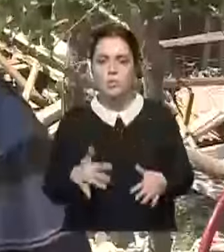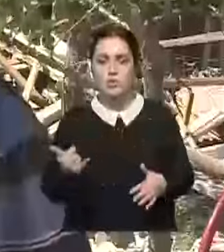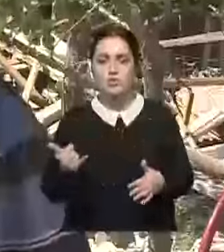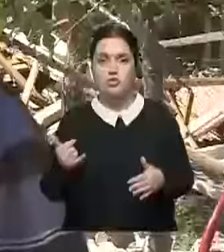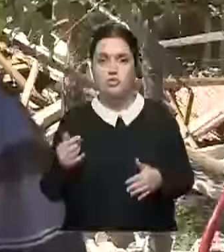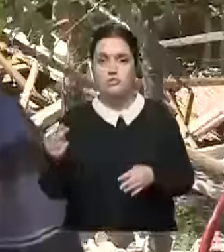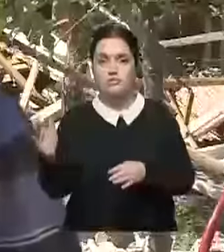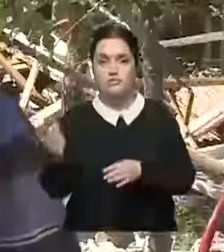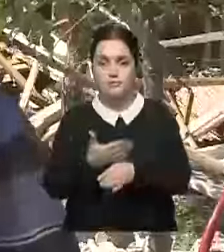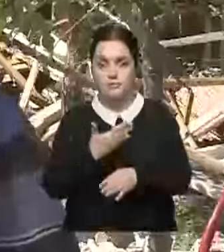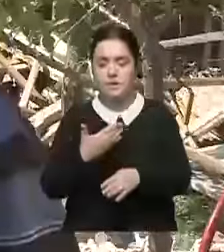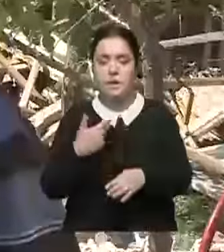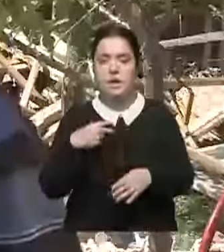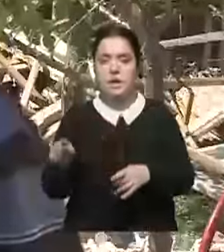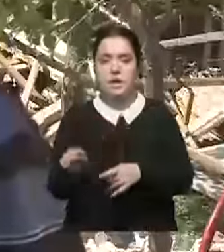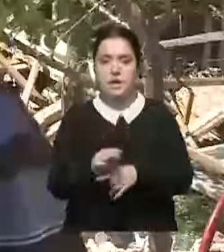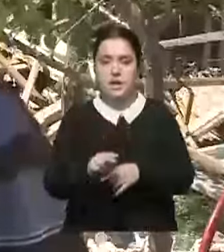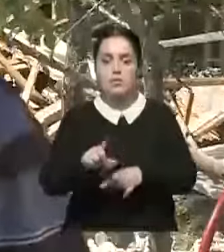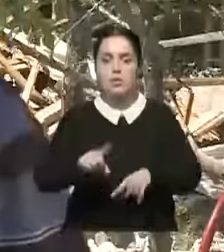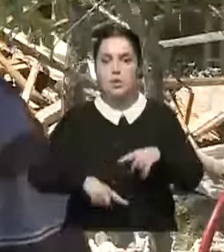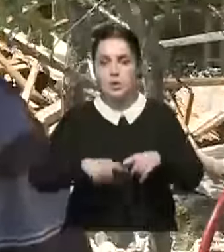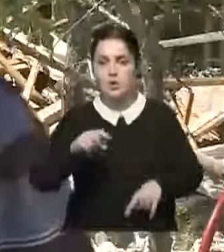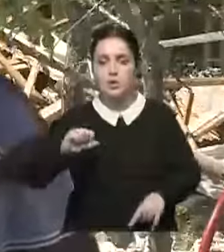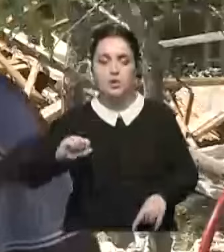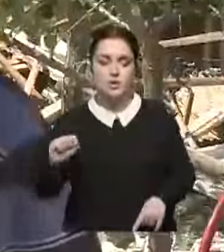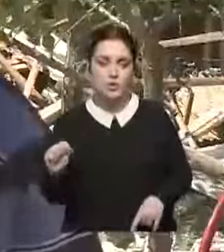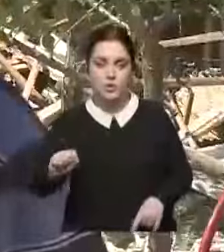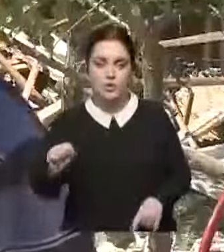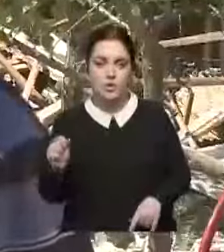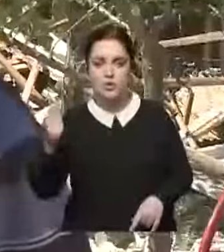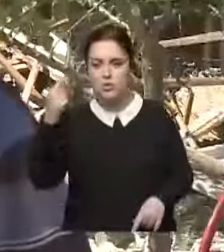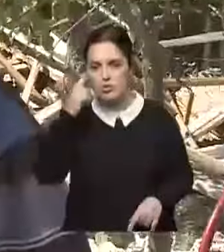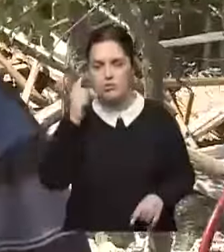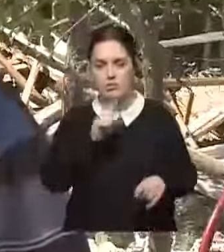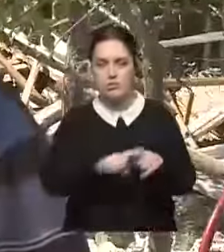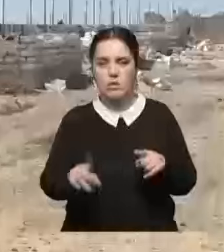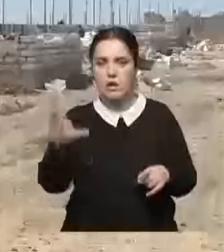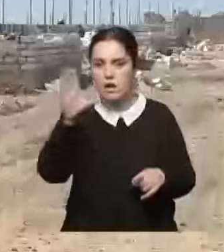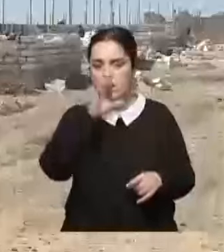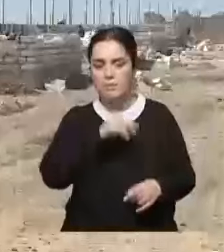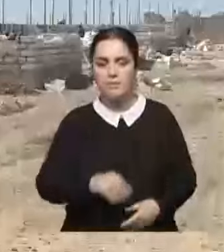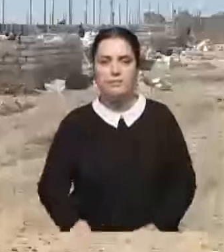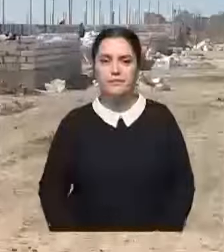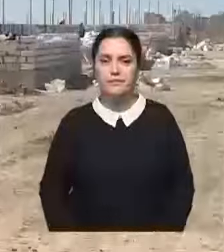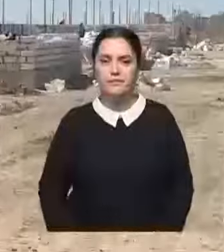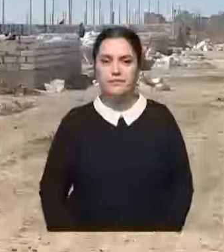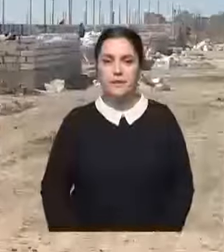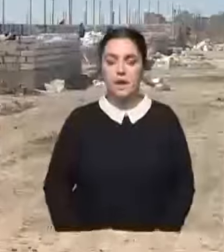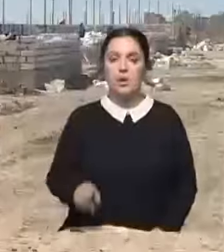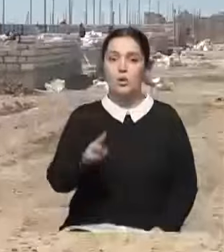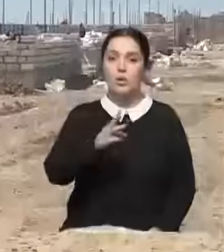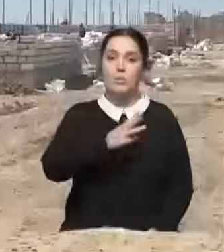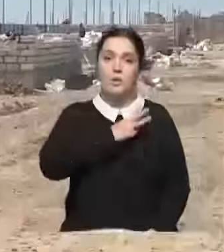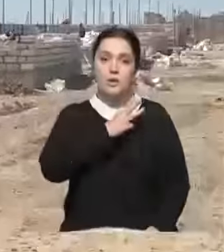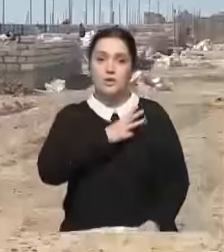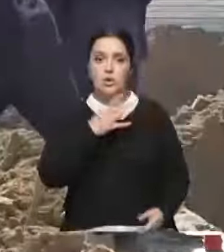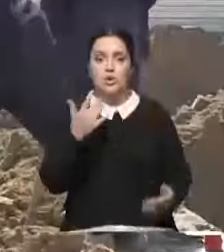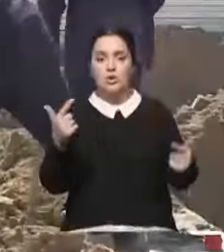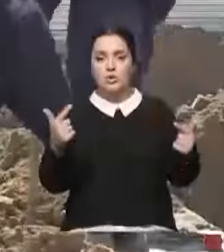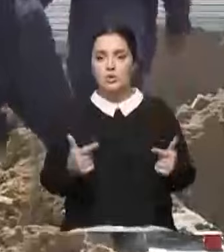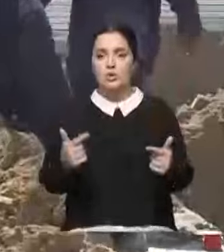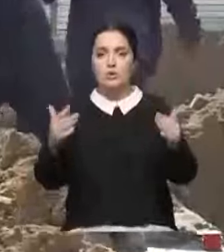выделили деньги. В ремонте помогают родственники, друзья. Думаю, за пару месяцев справимся. А вот некоторые пожелали заселиться в уже